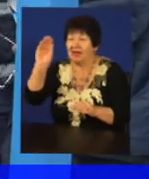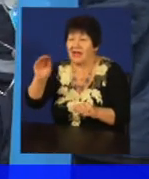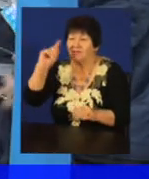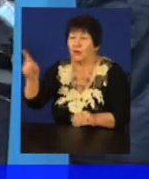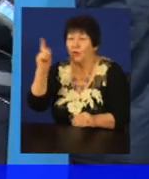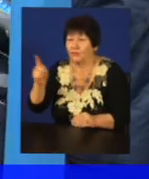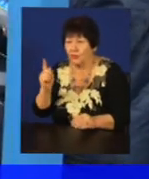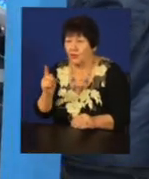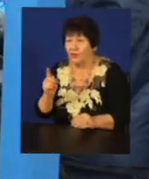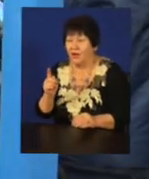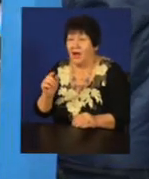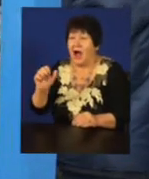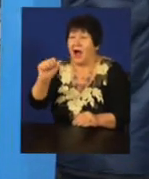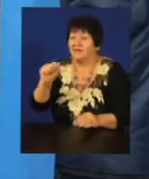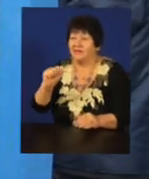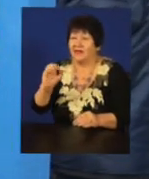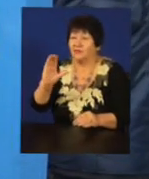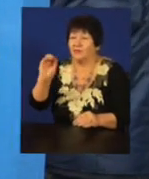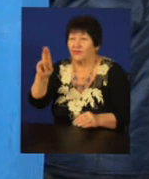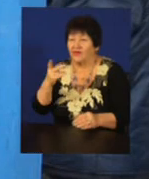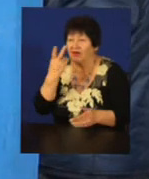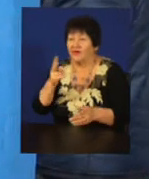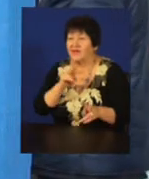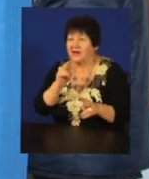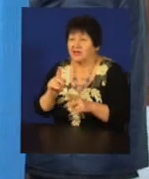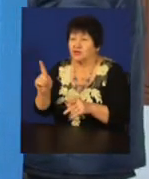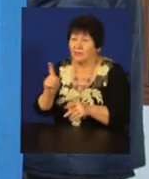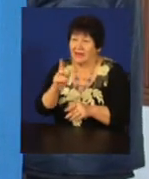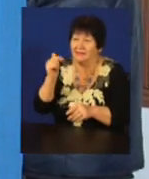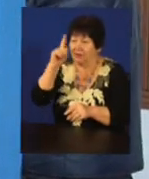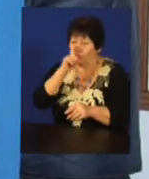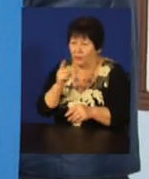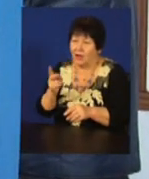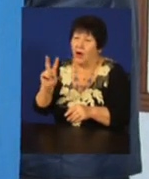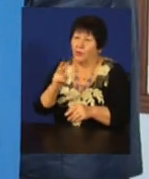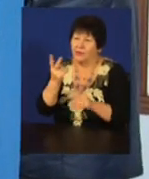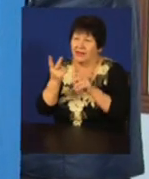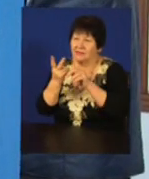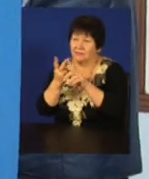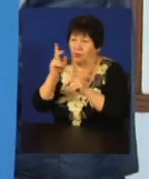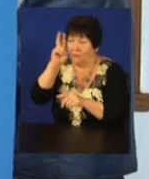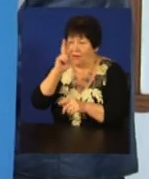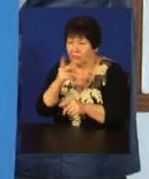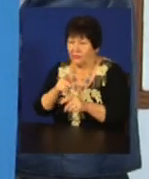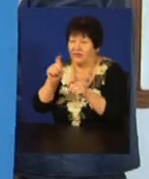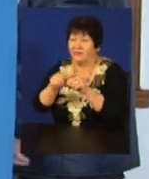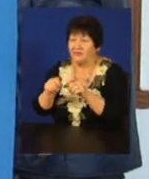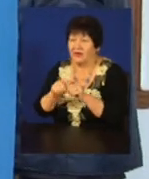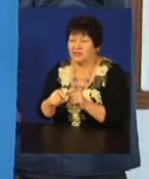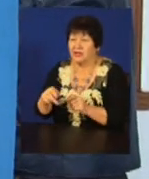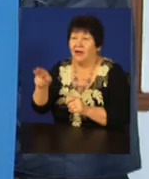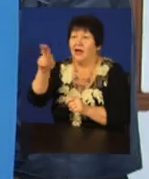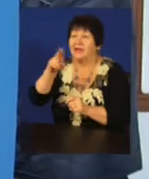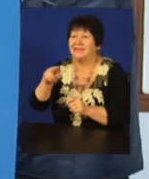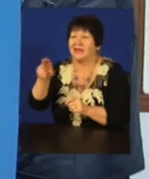contoarele. Sistemul social va avea grijă, o dată la lună, o dată la două luni, să vă verifice. E detector de